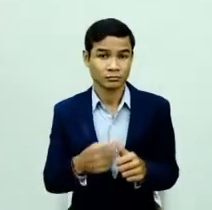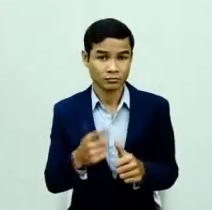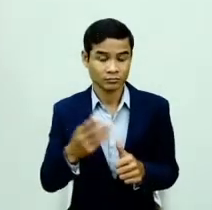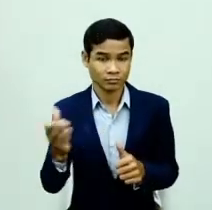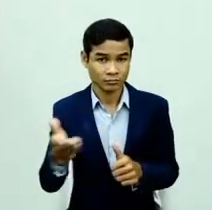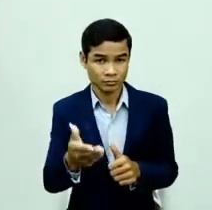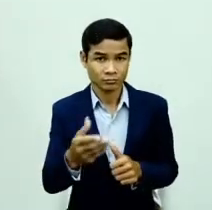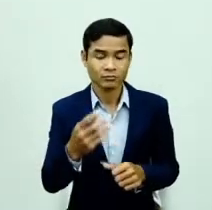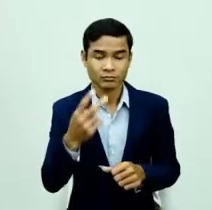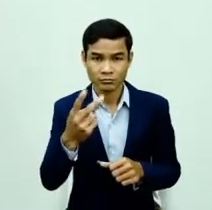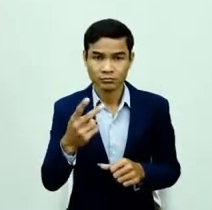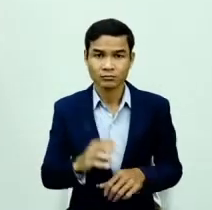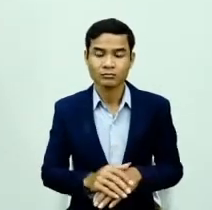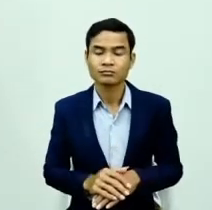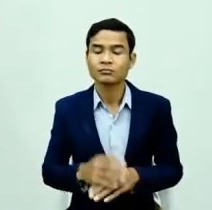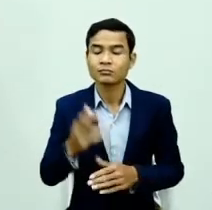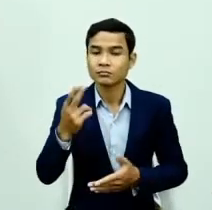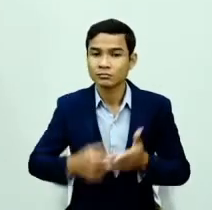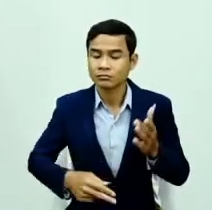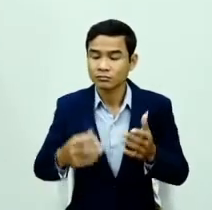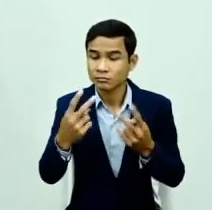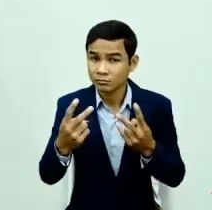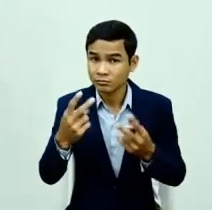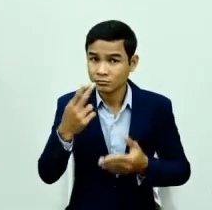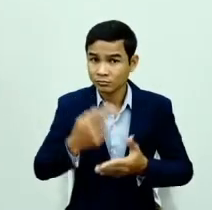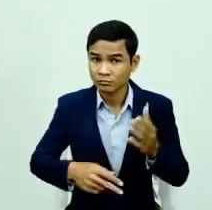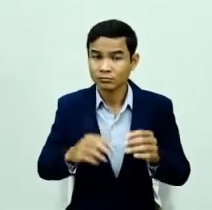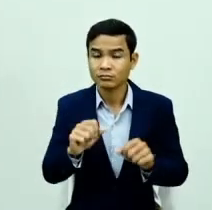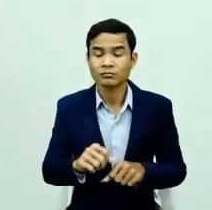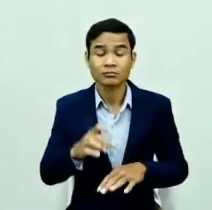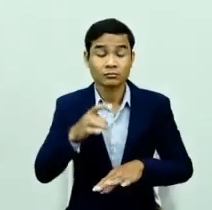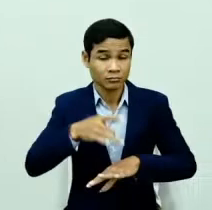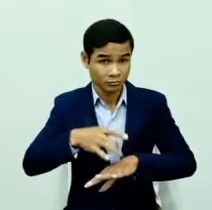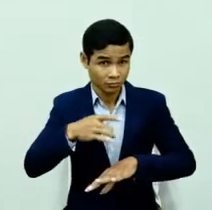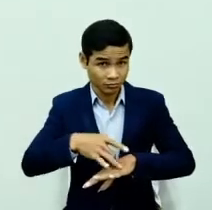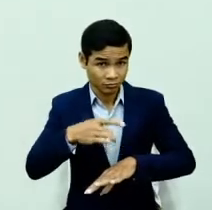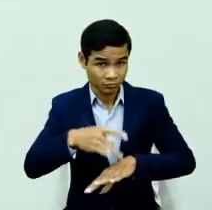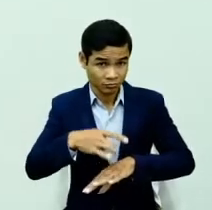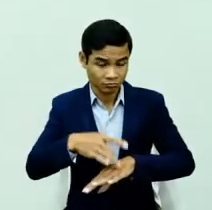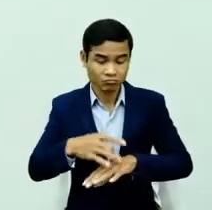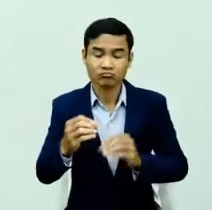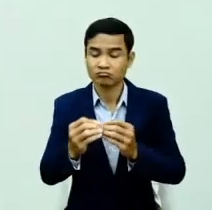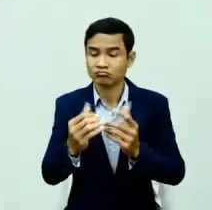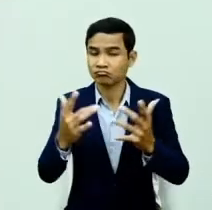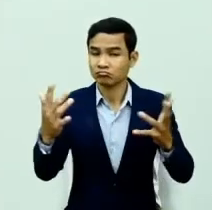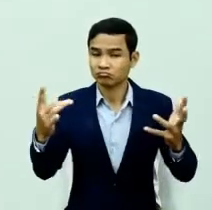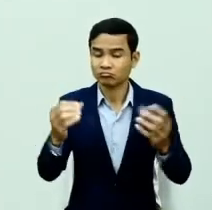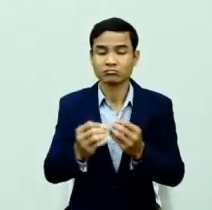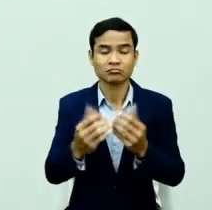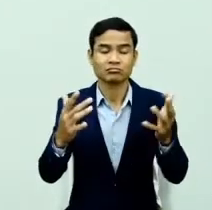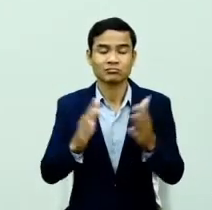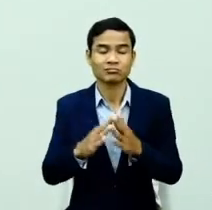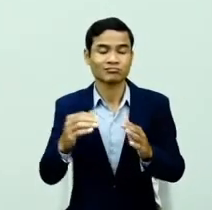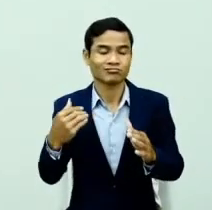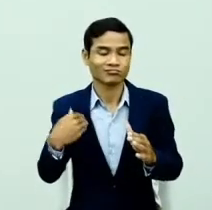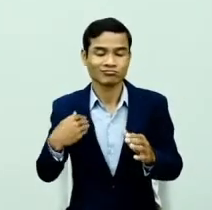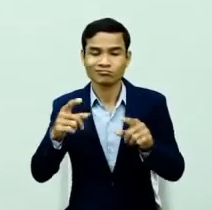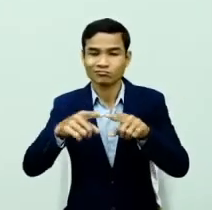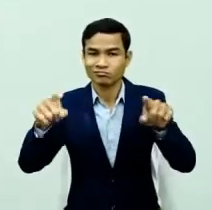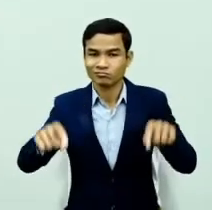dân khơi Bên đi tới khơi phải ấy con Chà, cứ phải ở lọc nó con Phải ở lọc cho nó ná, nó khăn nông chấm